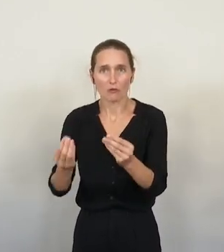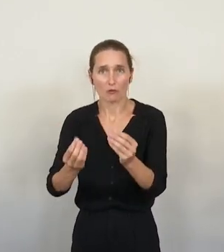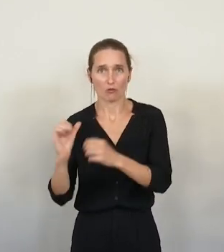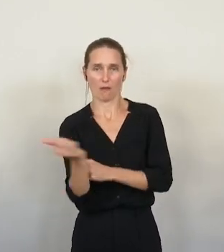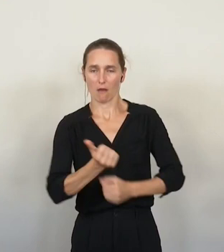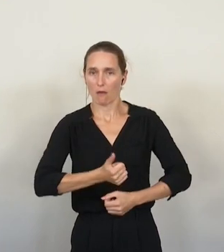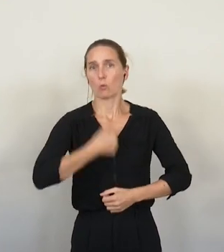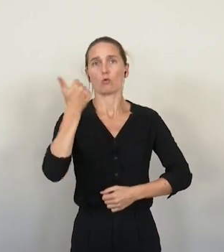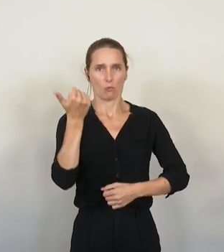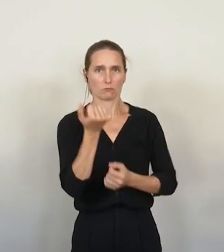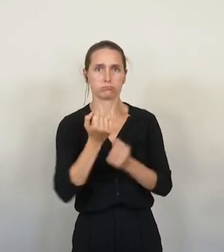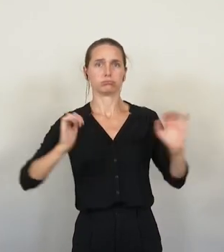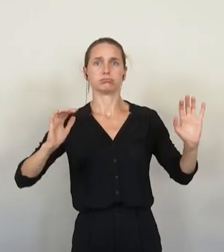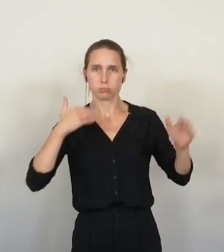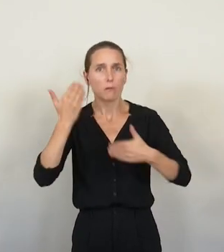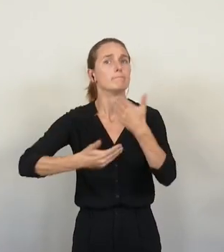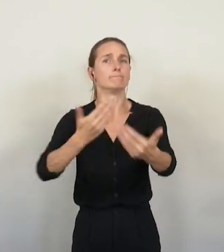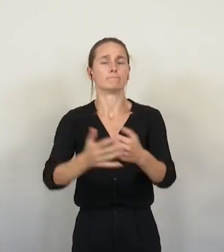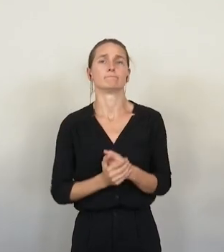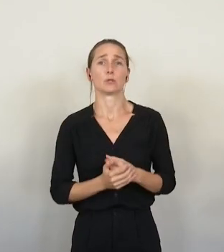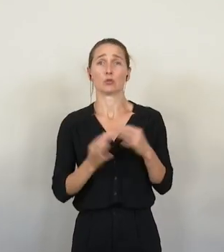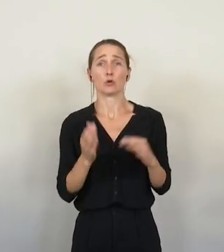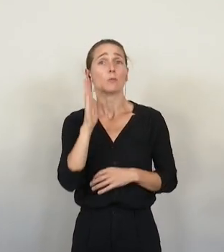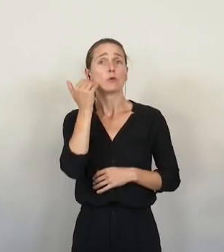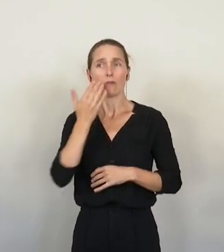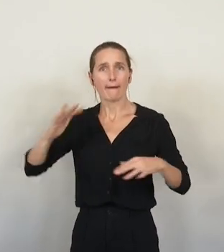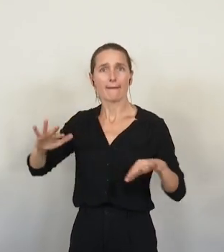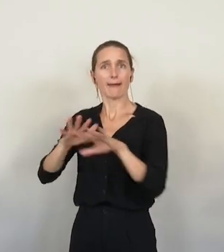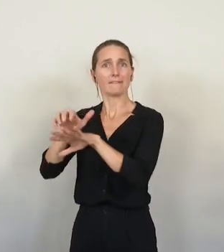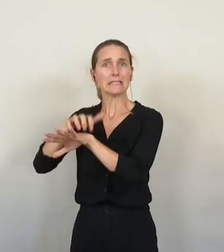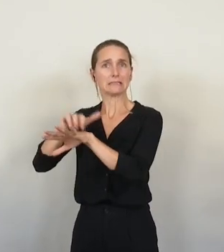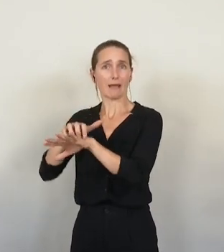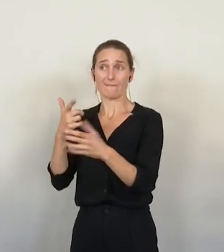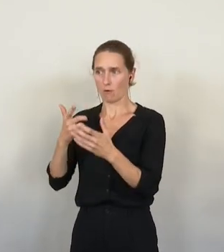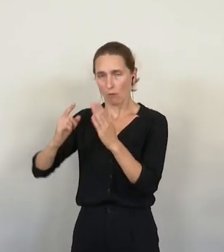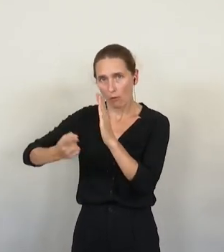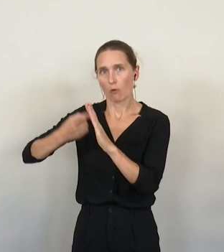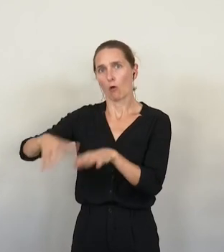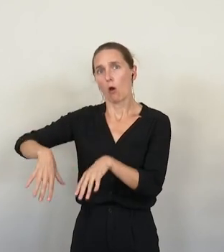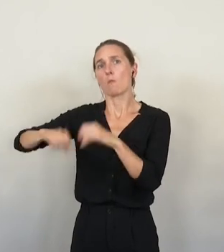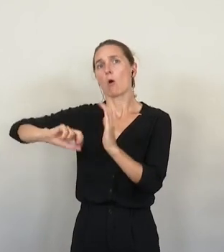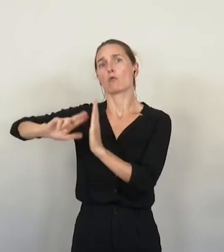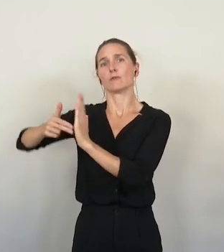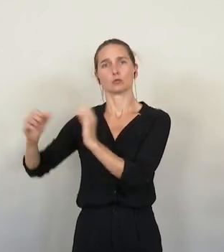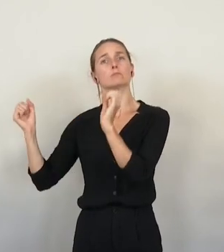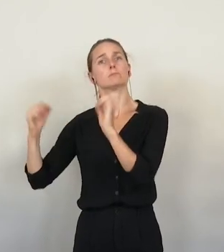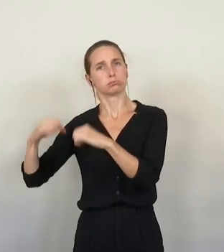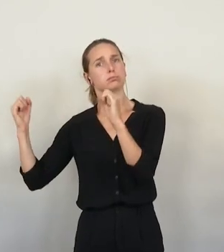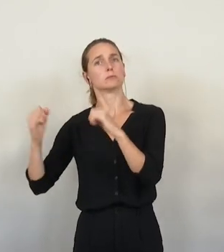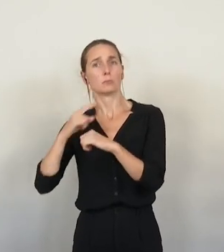chacun le renouvellement donc des conventions avec la cave de l'iser est une étap cruciale pour assurer la continuité de ces services